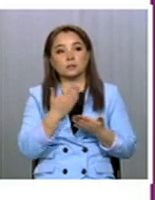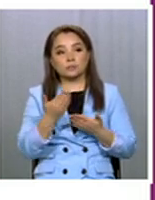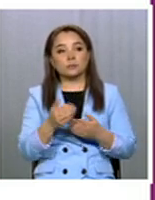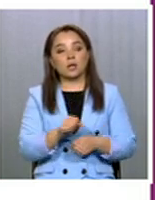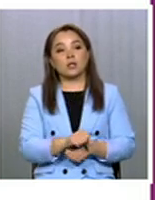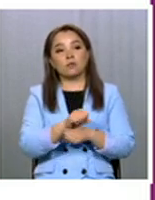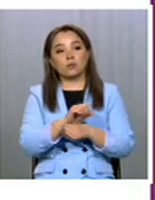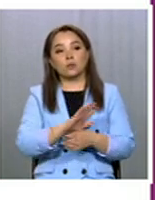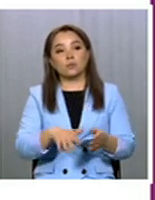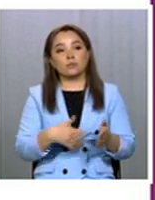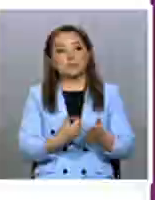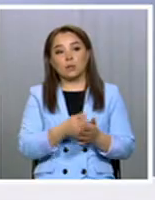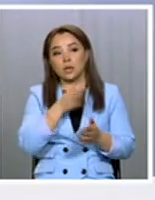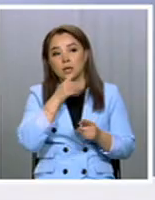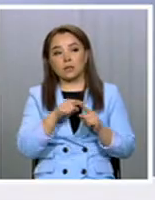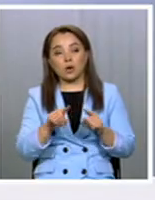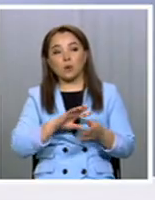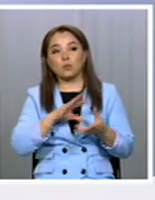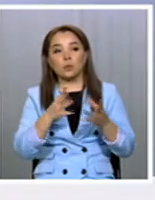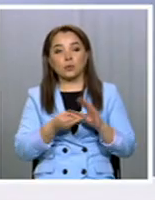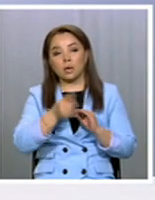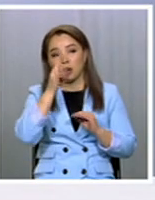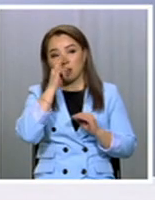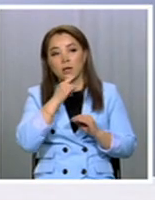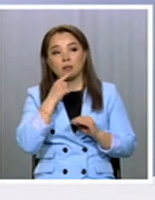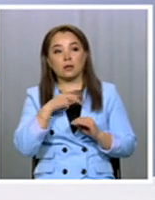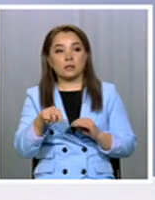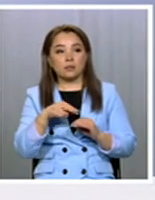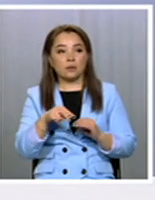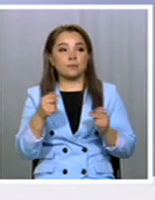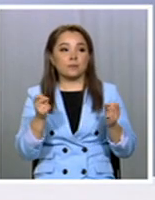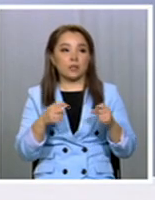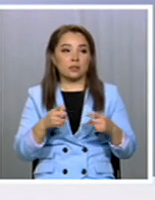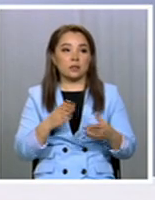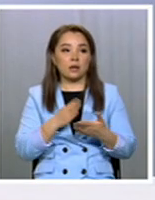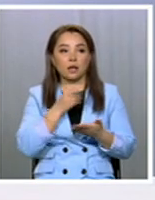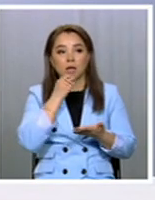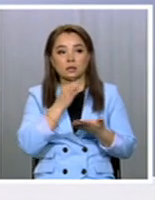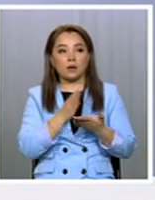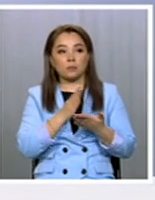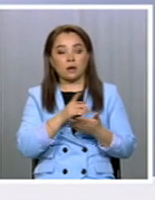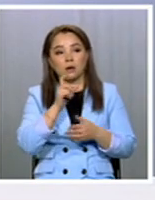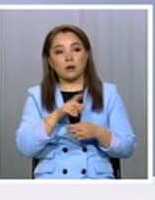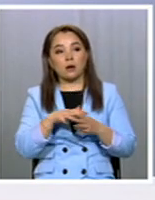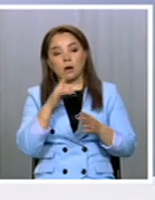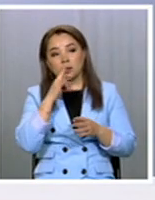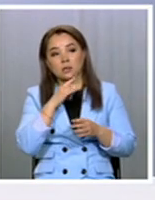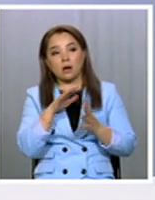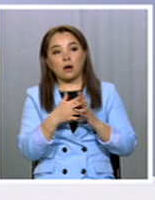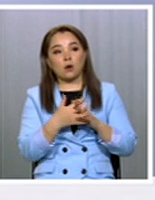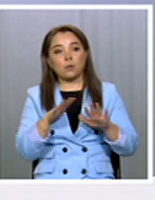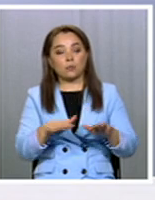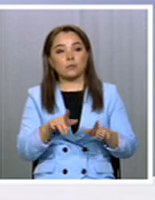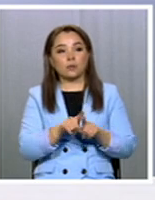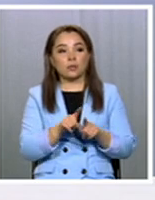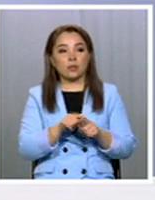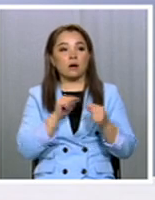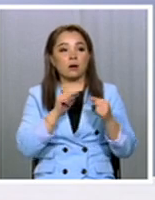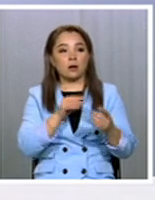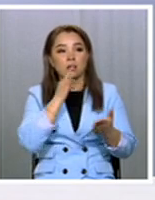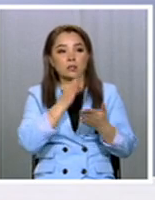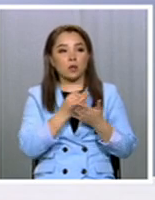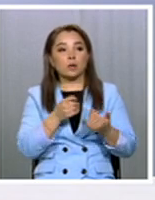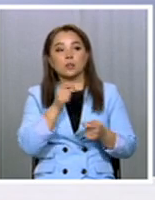Революцияға дейінгі бүкіл қазақ әдебиетіне тән белгі қазақ ауылындағы таптық қарама-қайшылықтарды